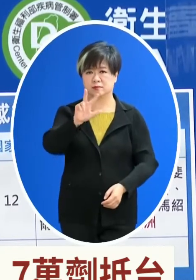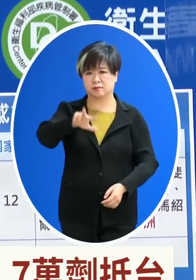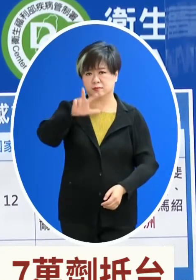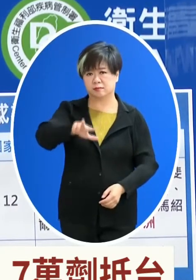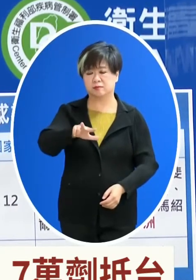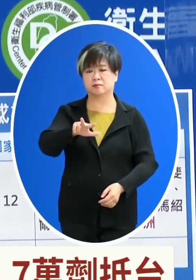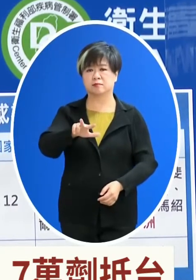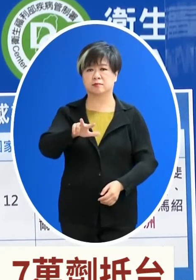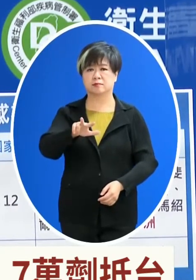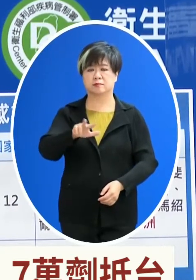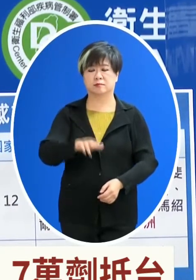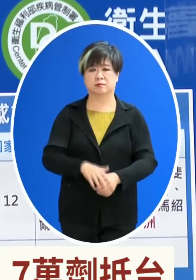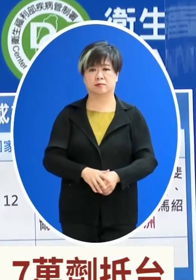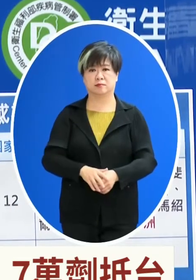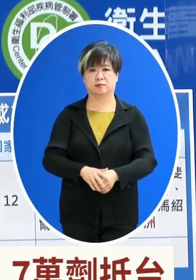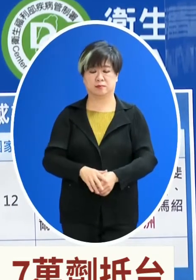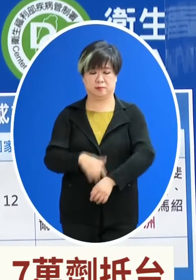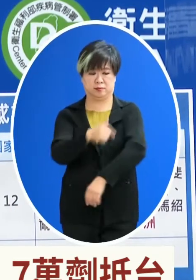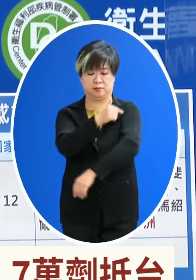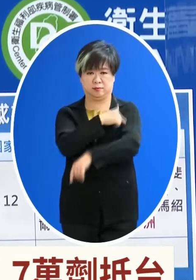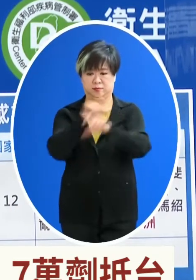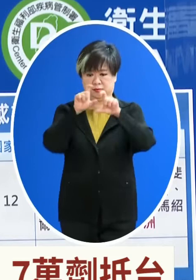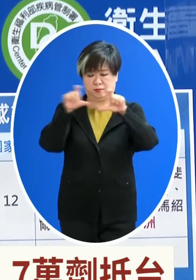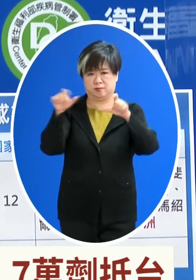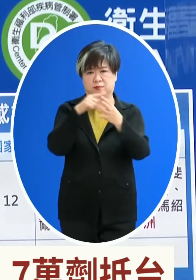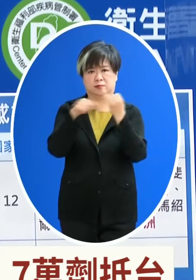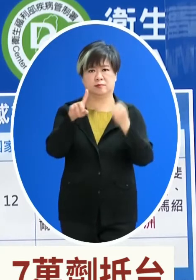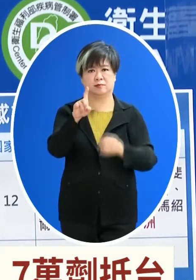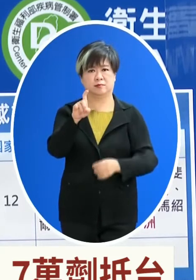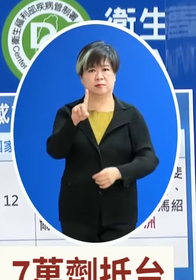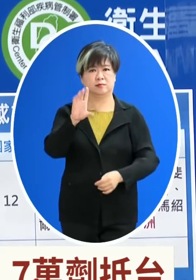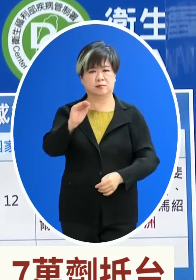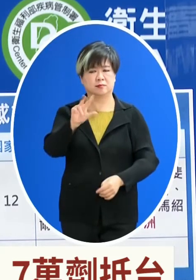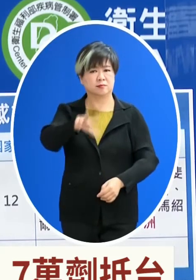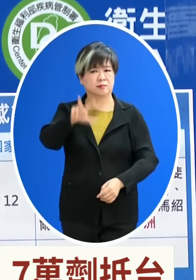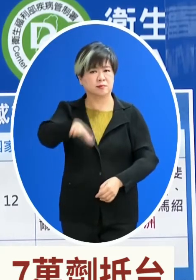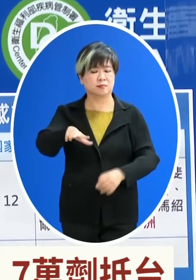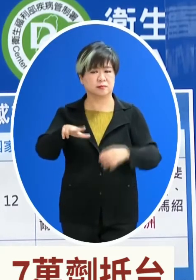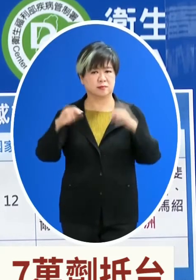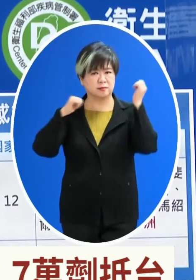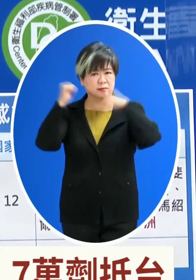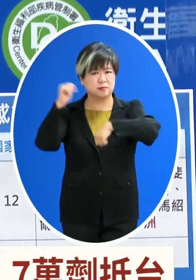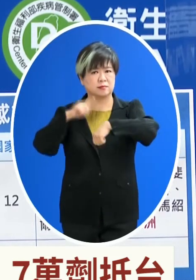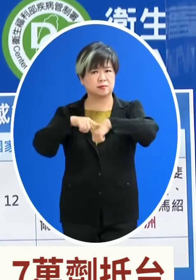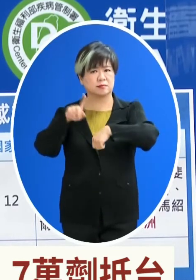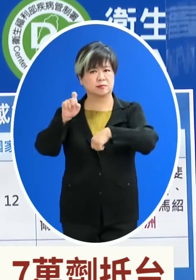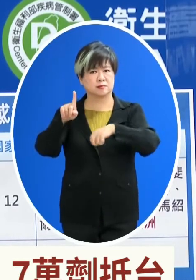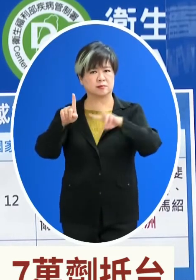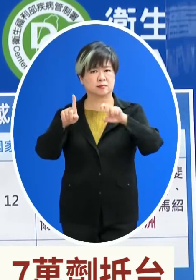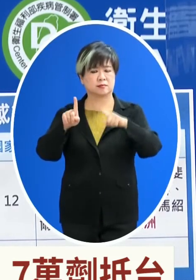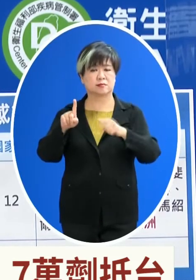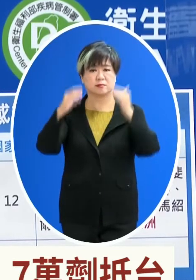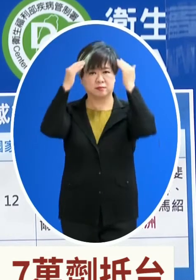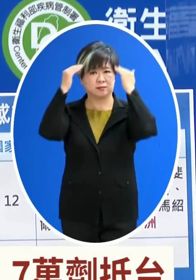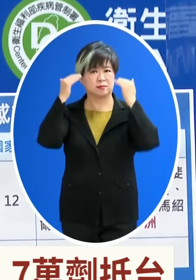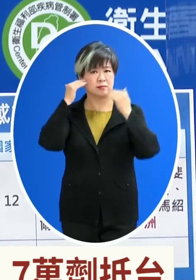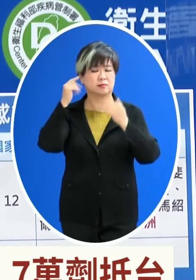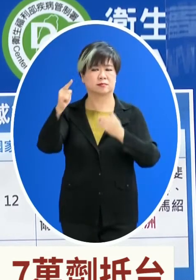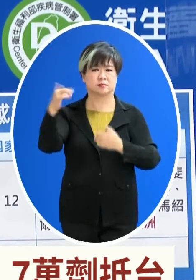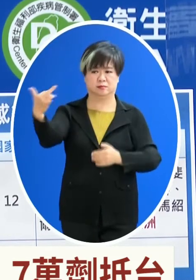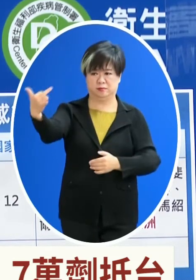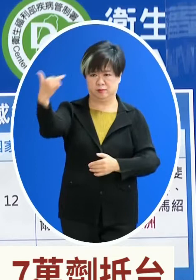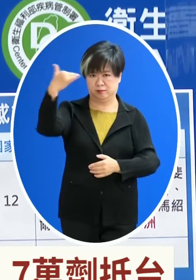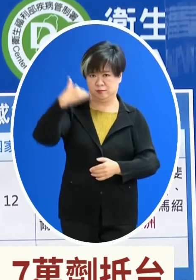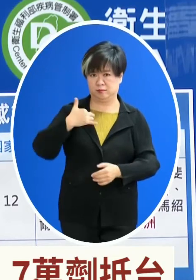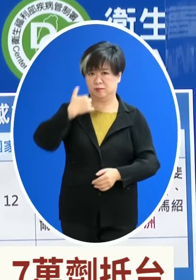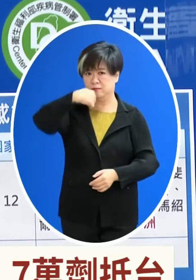11.7万剂，11万7千剂。那上午11:21，由韩国大韩航空的班机那抵